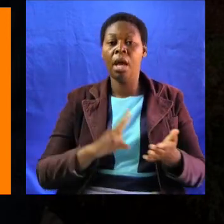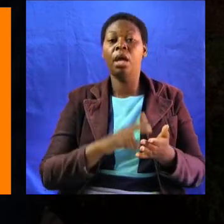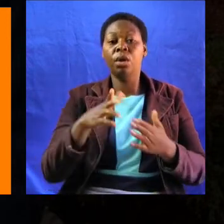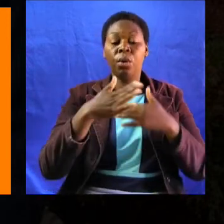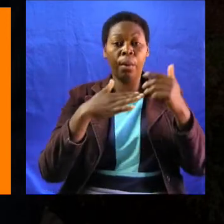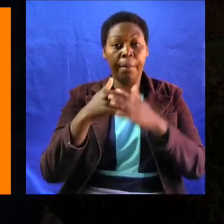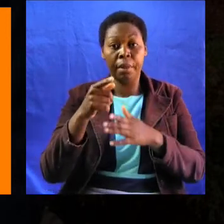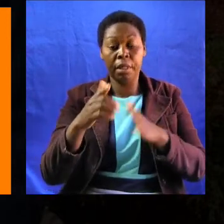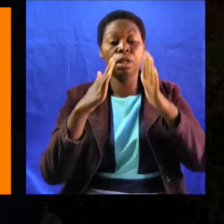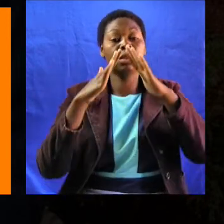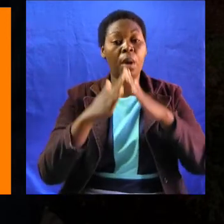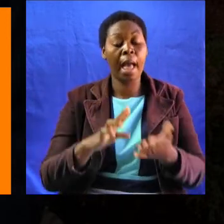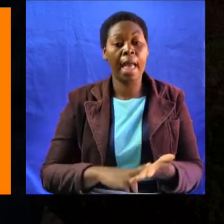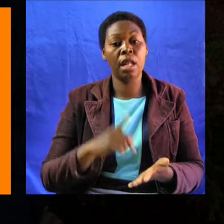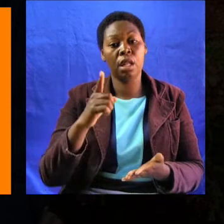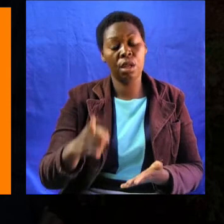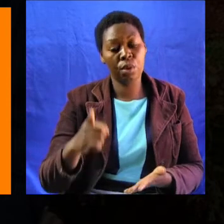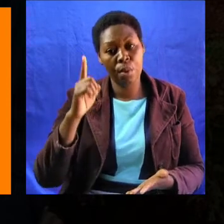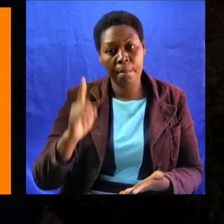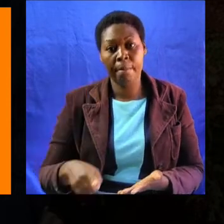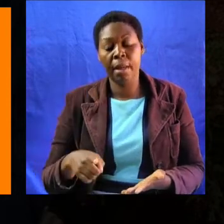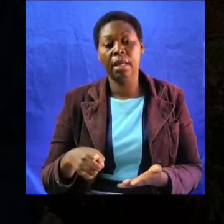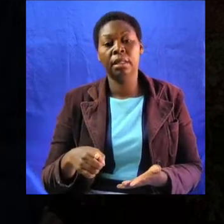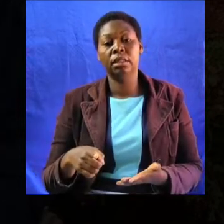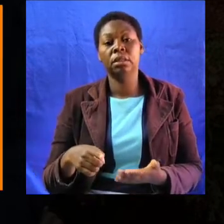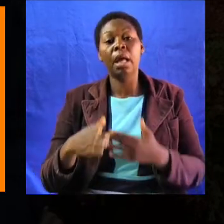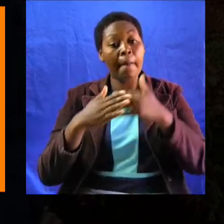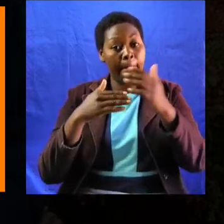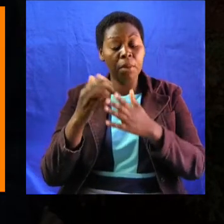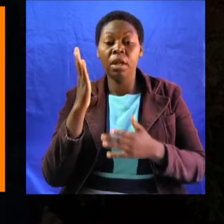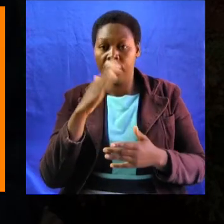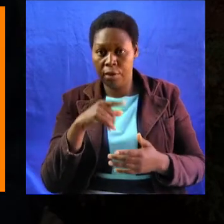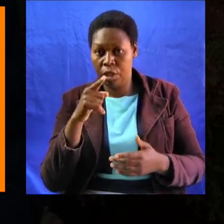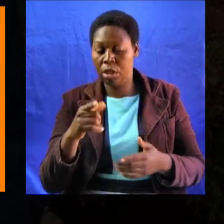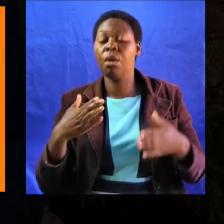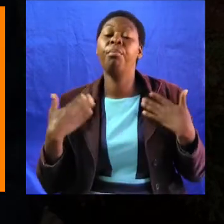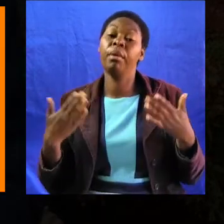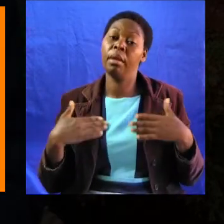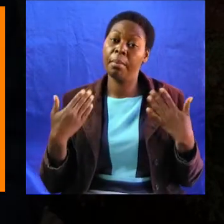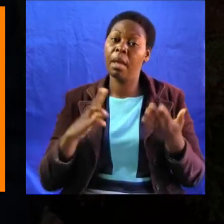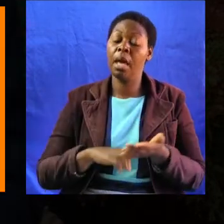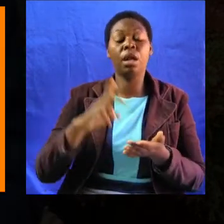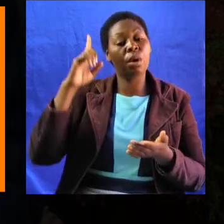ndichaifarira uye ini ndichakudzwa ndizvo zvinotaura Jehovha. Verse 14. Jehovha